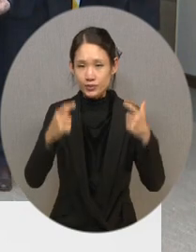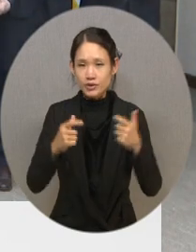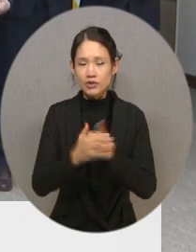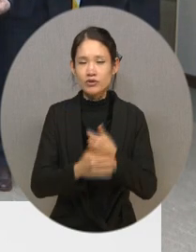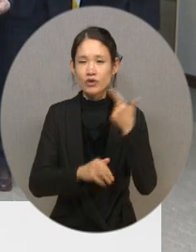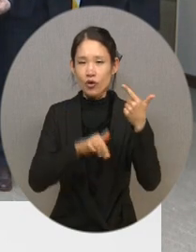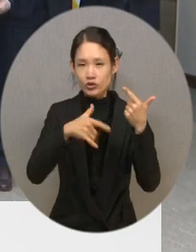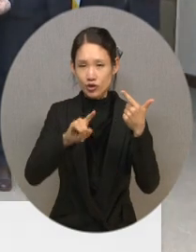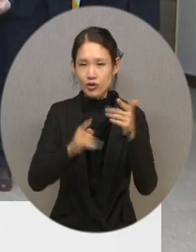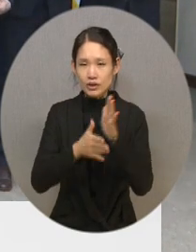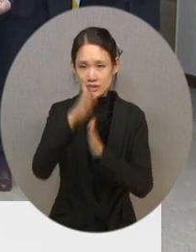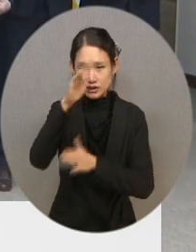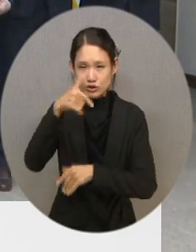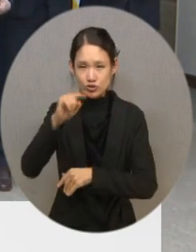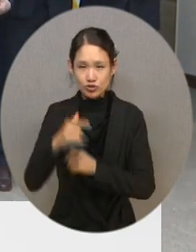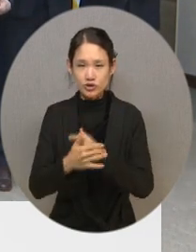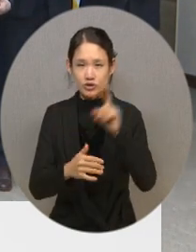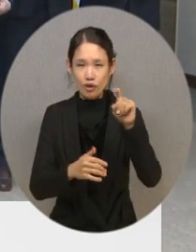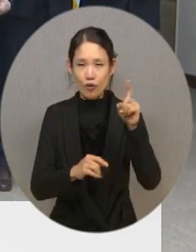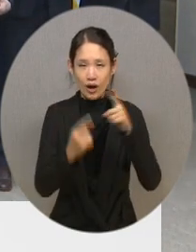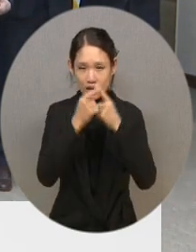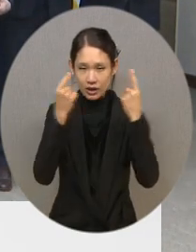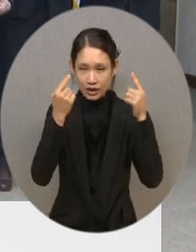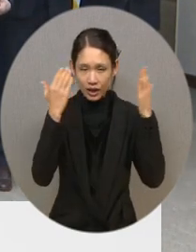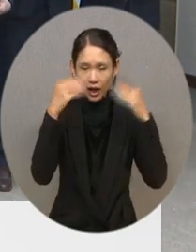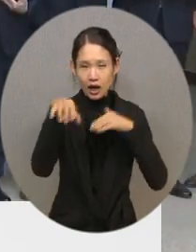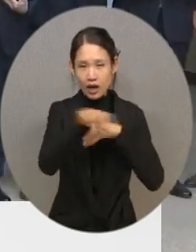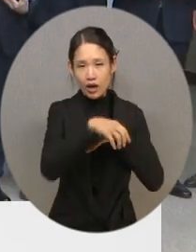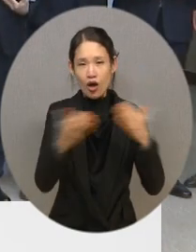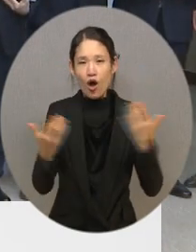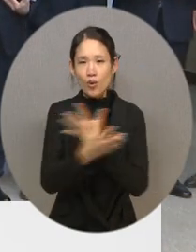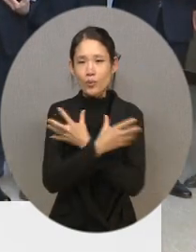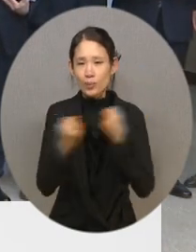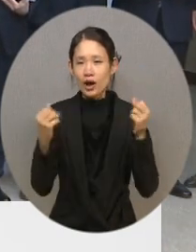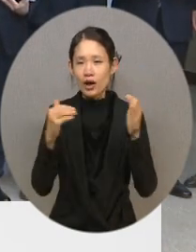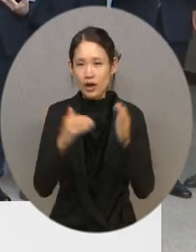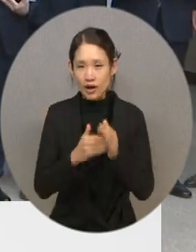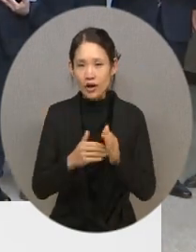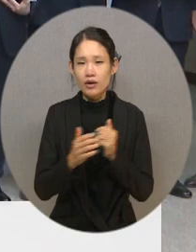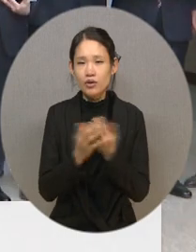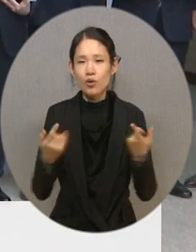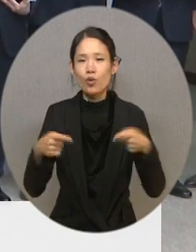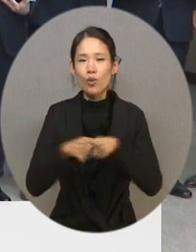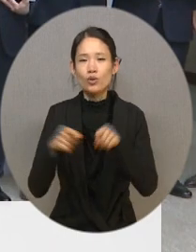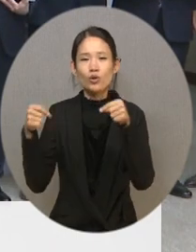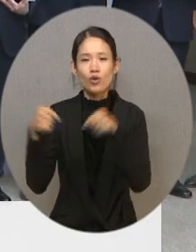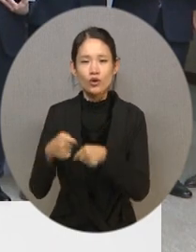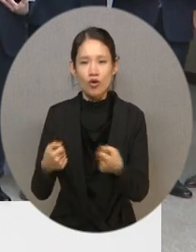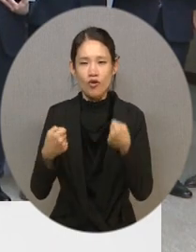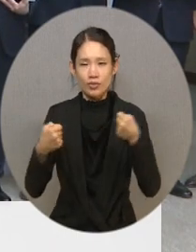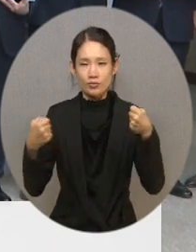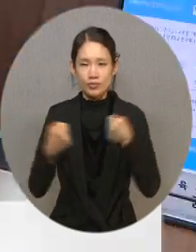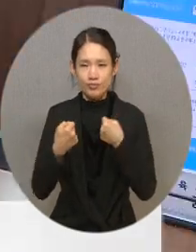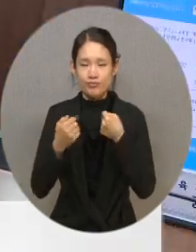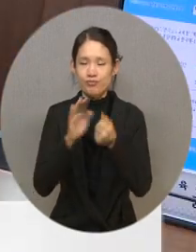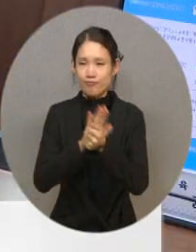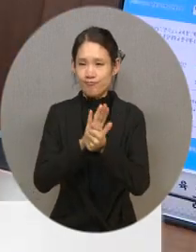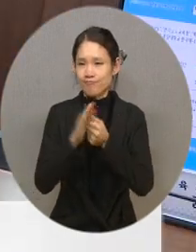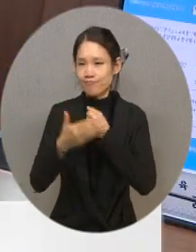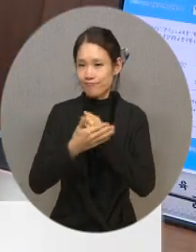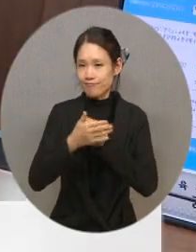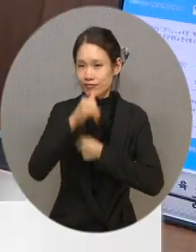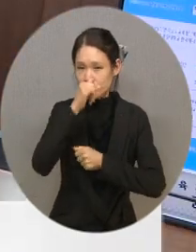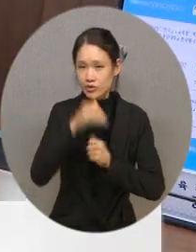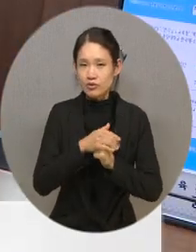6개 시군과 11개 대학이 업무 협약식을 맺고 공동 협력을 나선 것입니다.